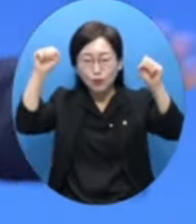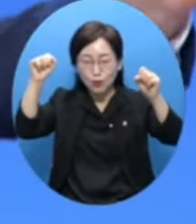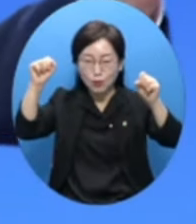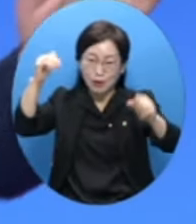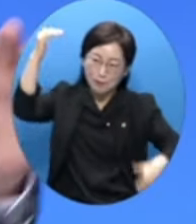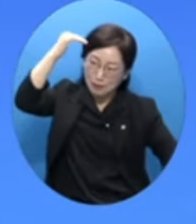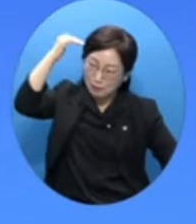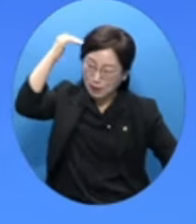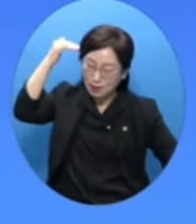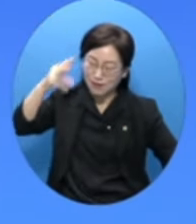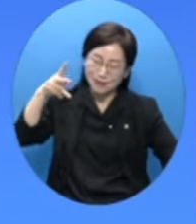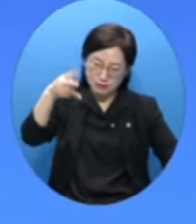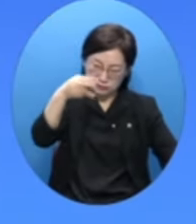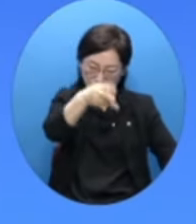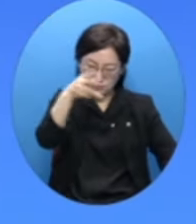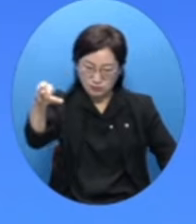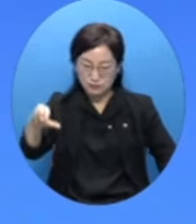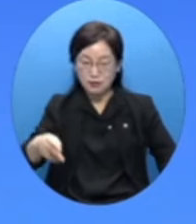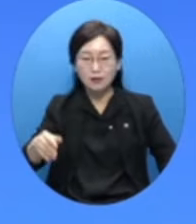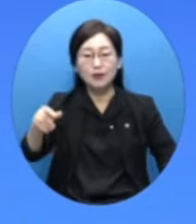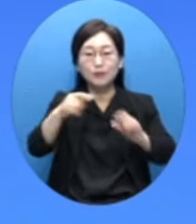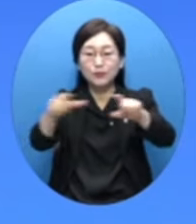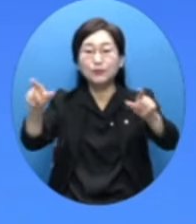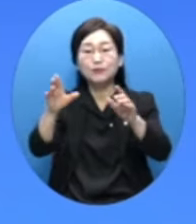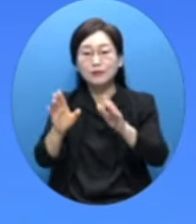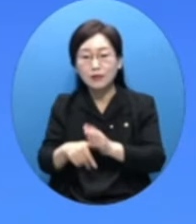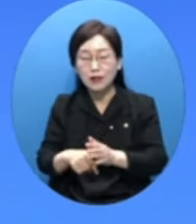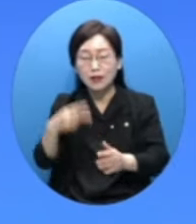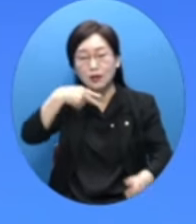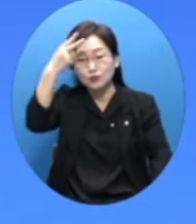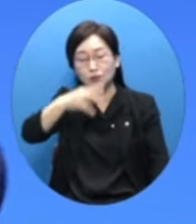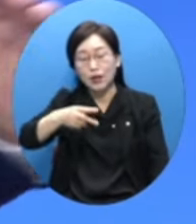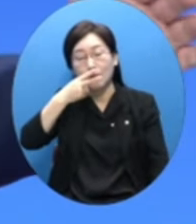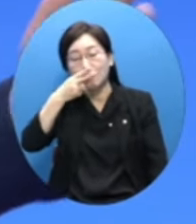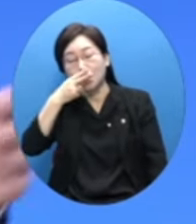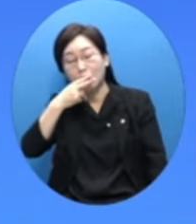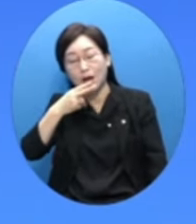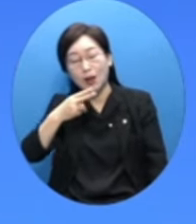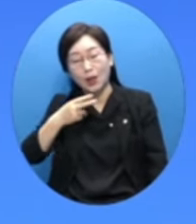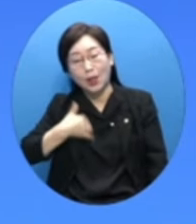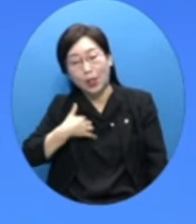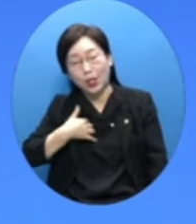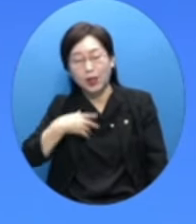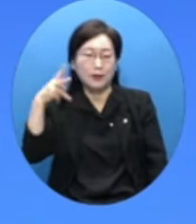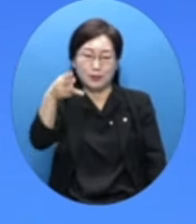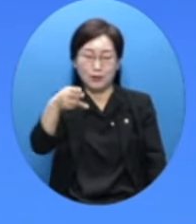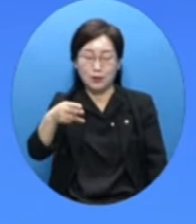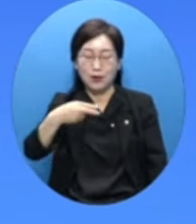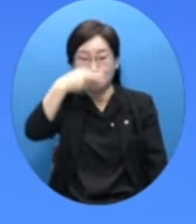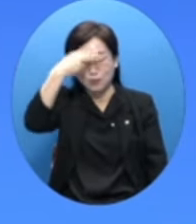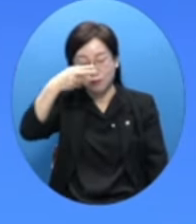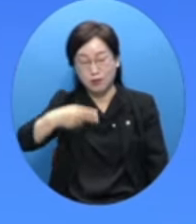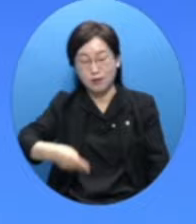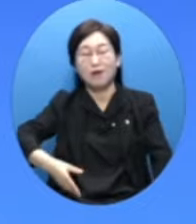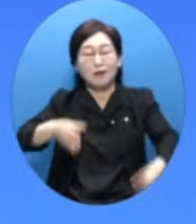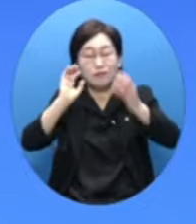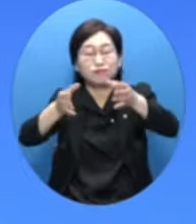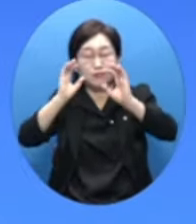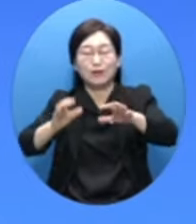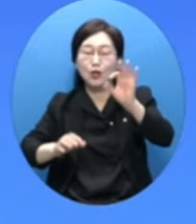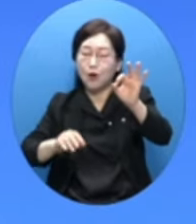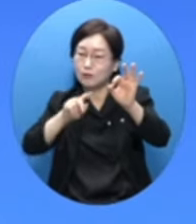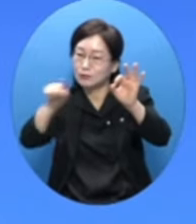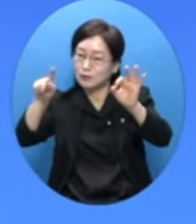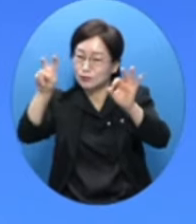다 끊었다. 내가 평소에 너무나 술, 담배를 좋아하는데 그거 다 끊고, 보통 술은 폭탄주 10잔, 20잔은 끄떡 없이